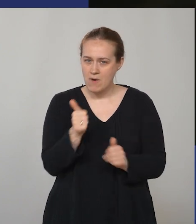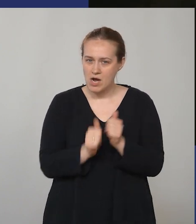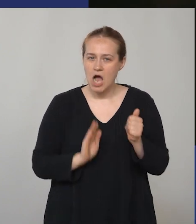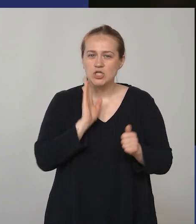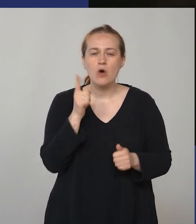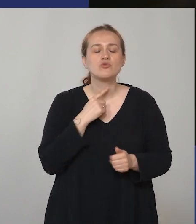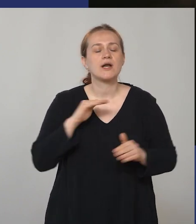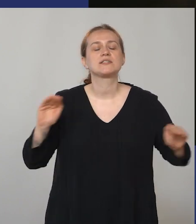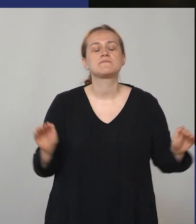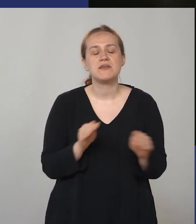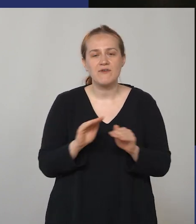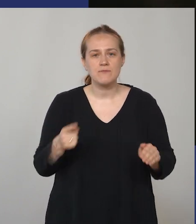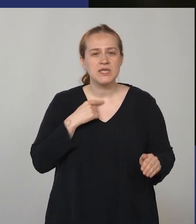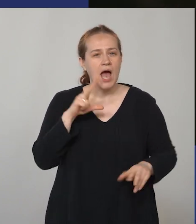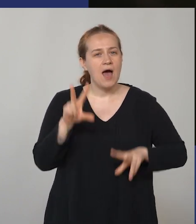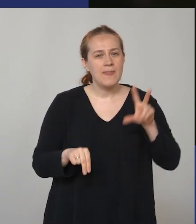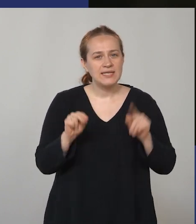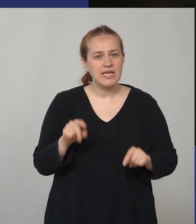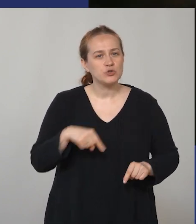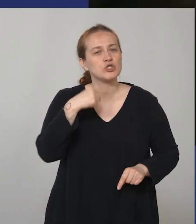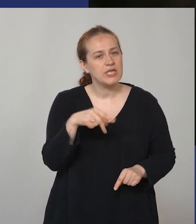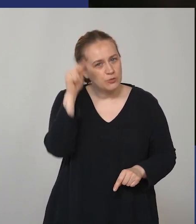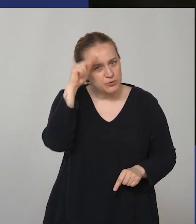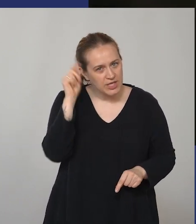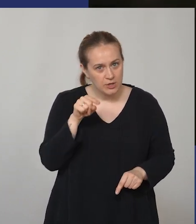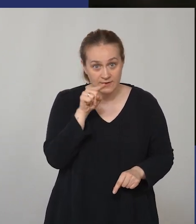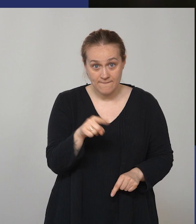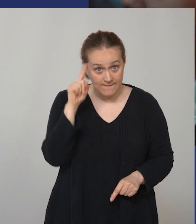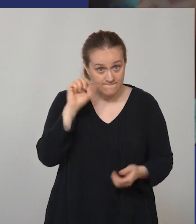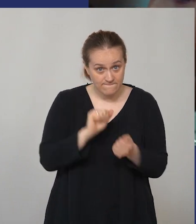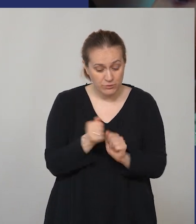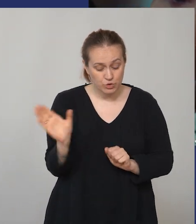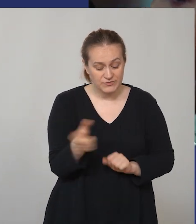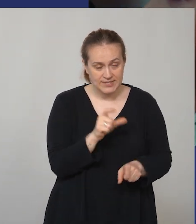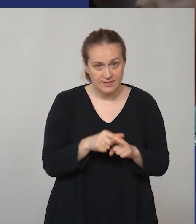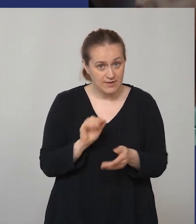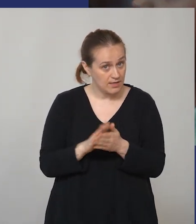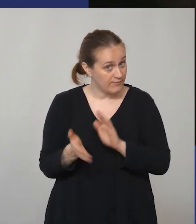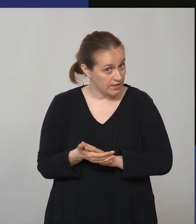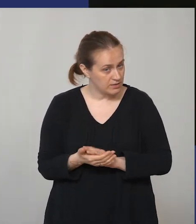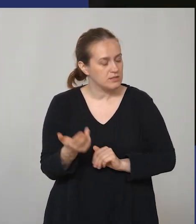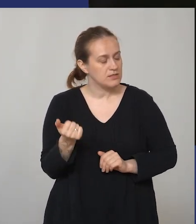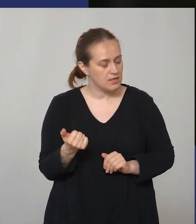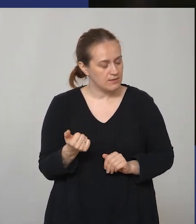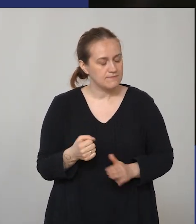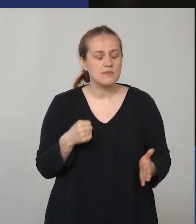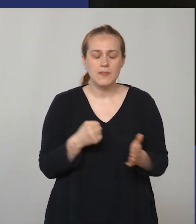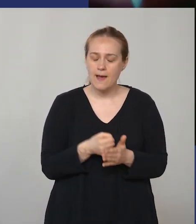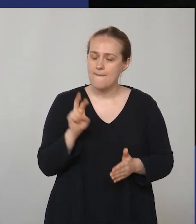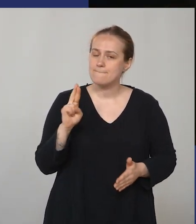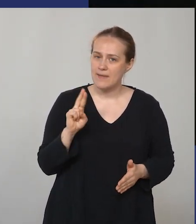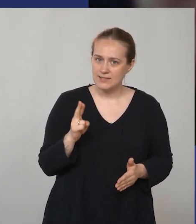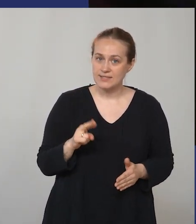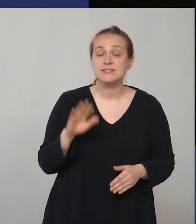утро распеваемся. Я надеюсь, к следующему занятию вы выучите все слова. Договорились? Да. До